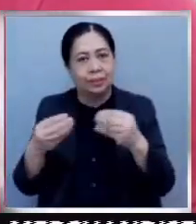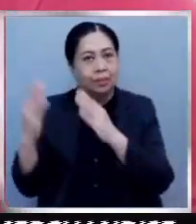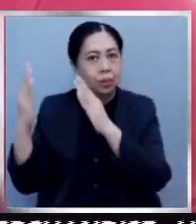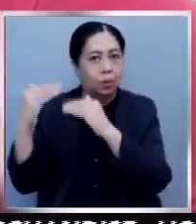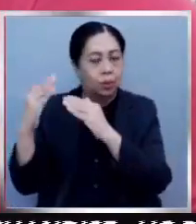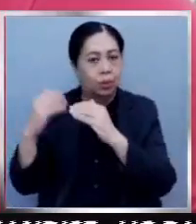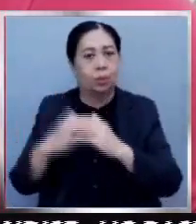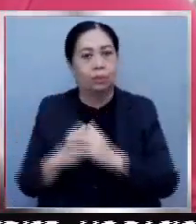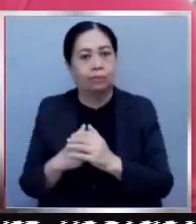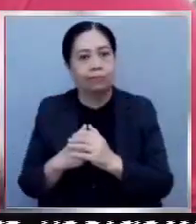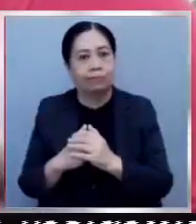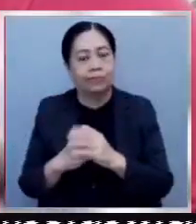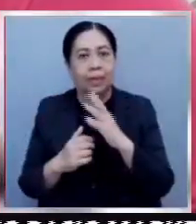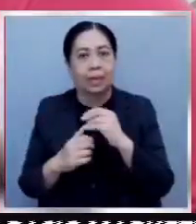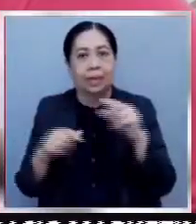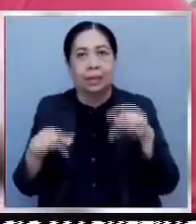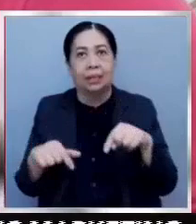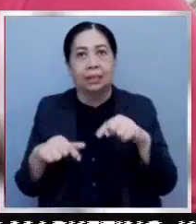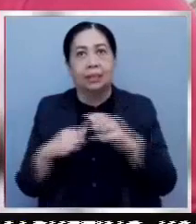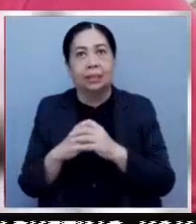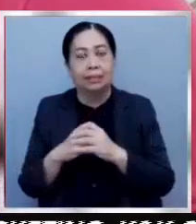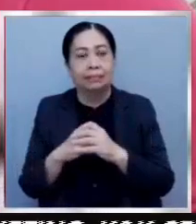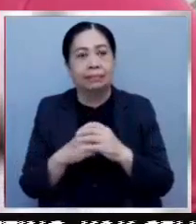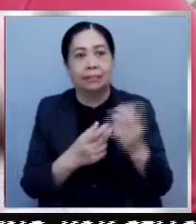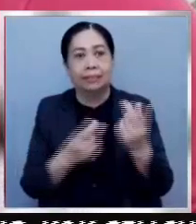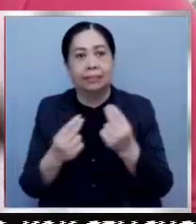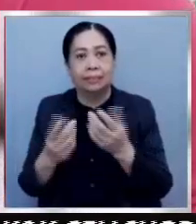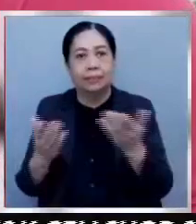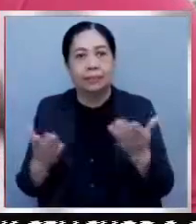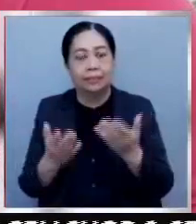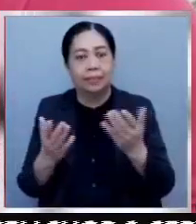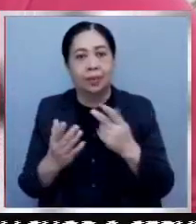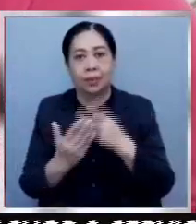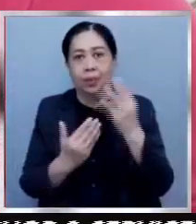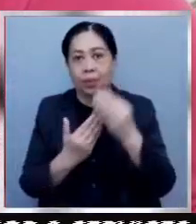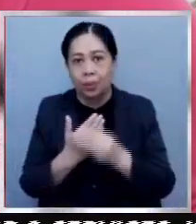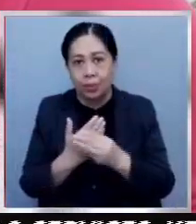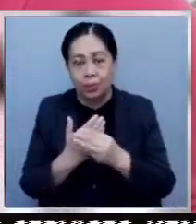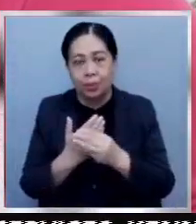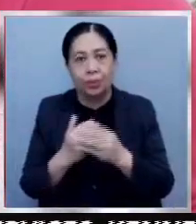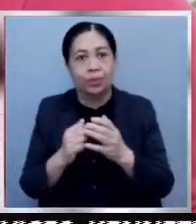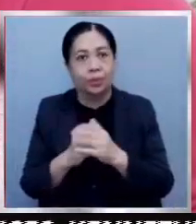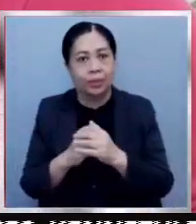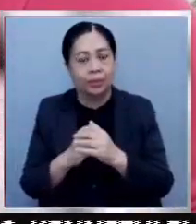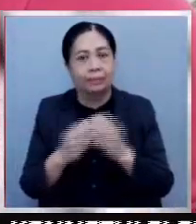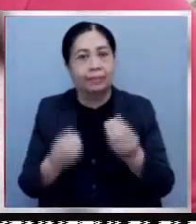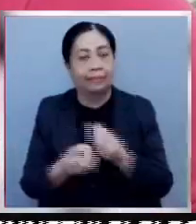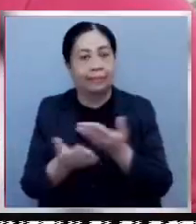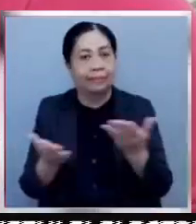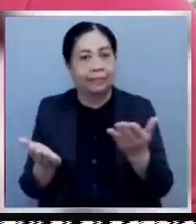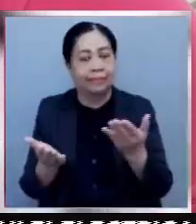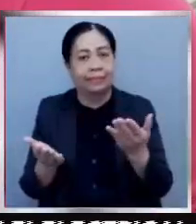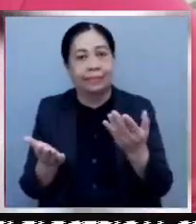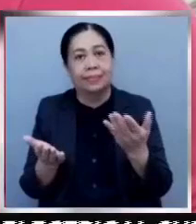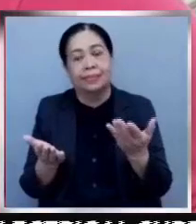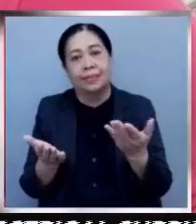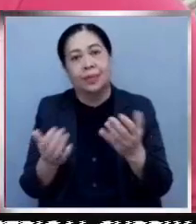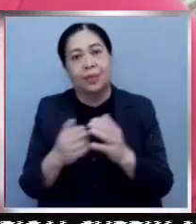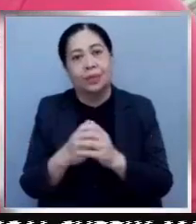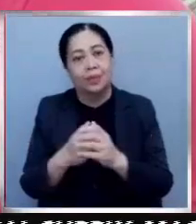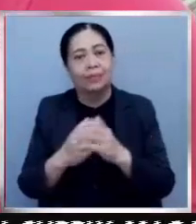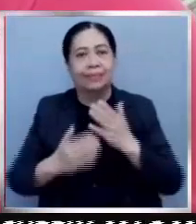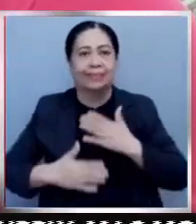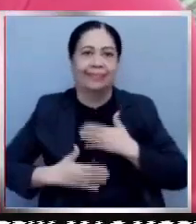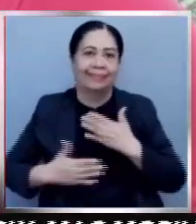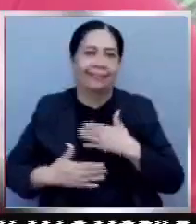At yung itong mga ginagawa pong ito ng mga programa, naibibigay po natin yung ano, yung kasiyahan,